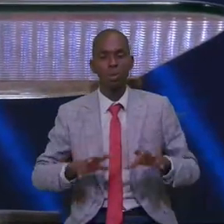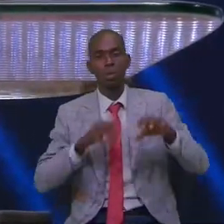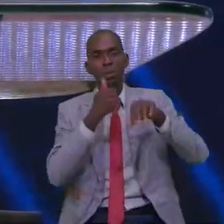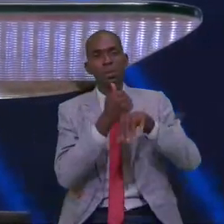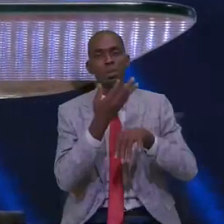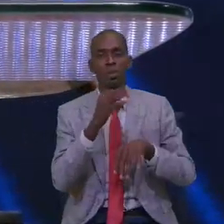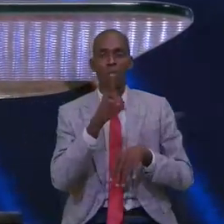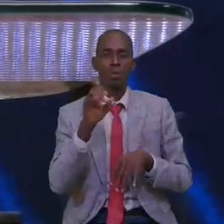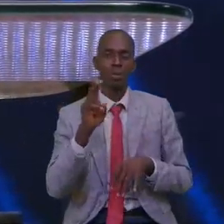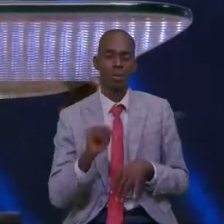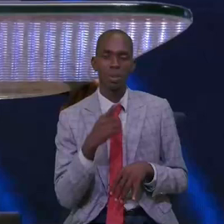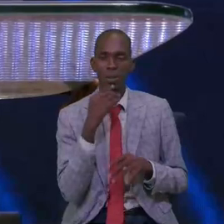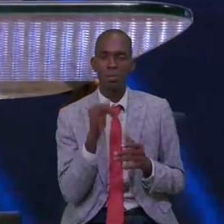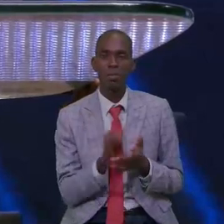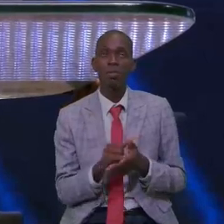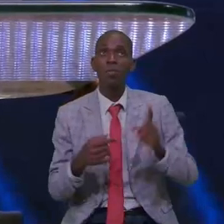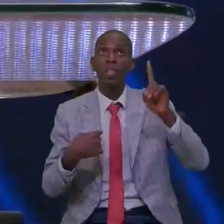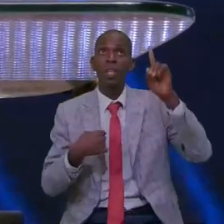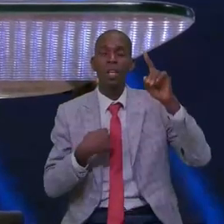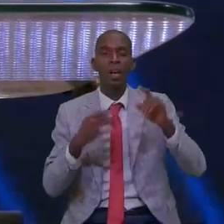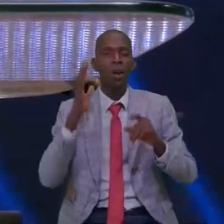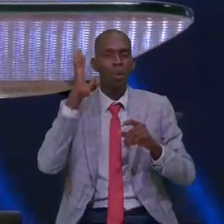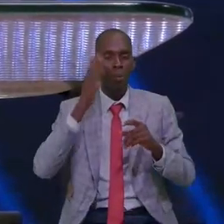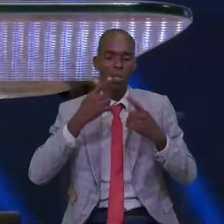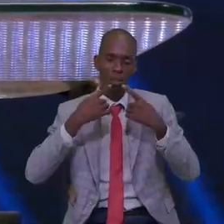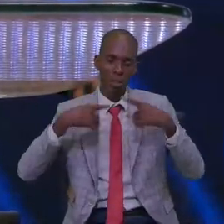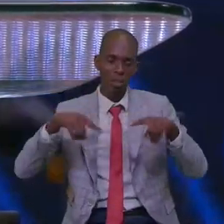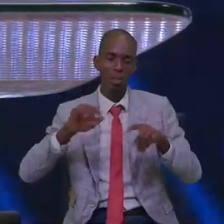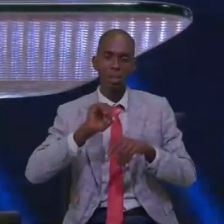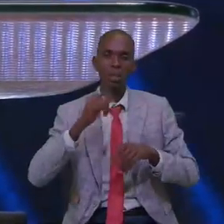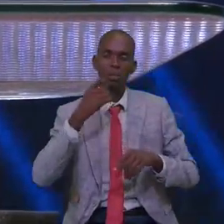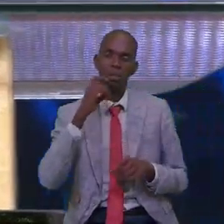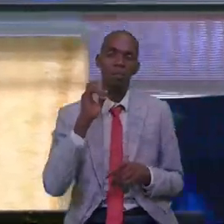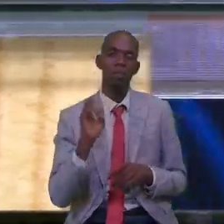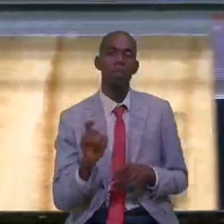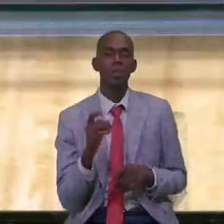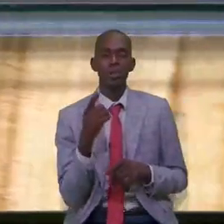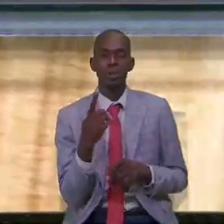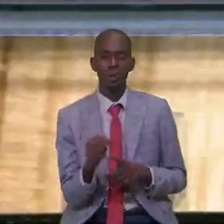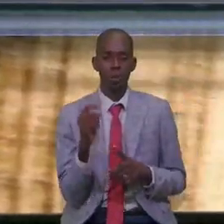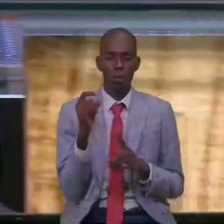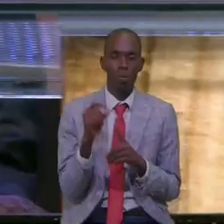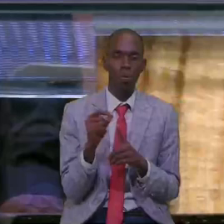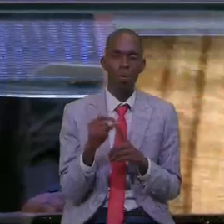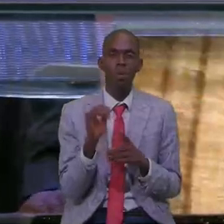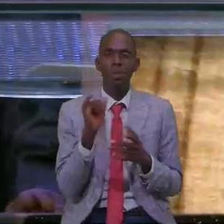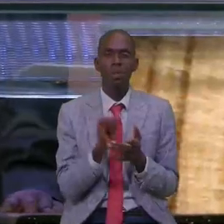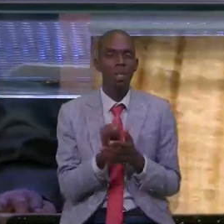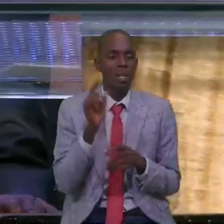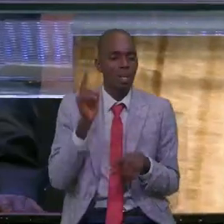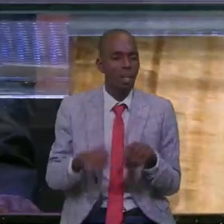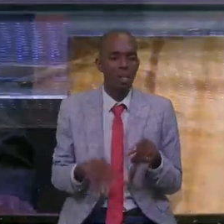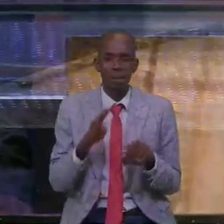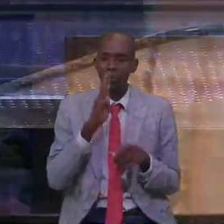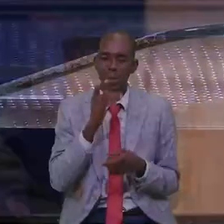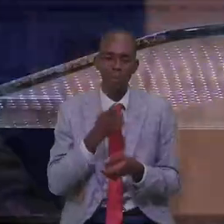montagne sainte. 7 dit, je publierai le décret, la parole qui ne peut être